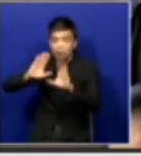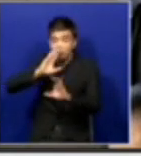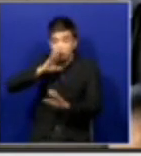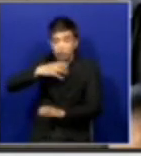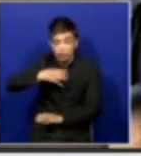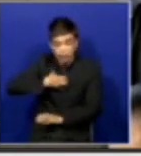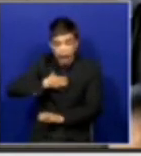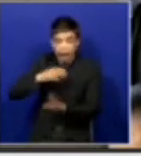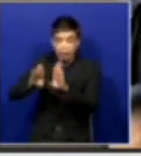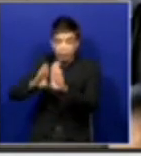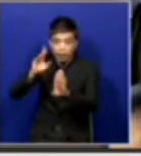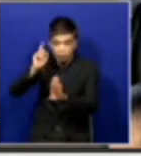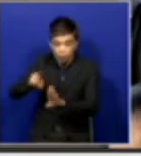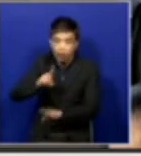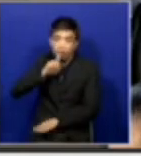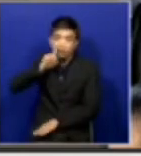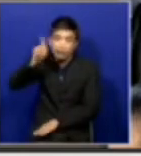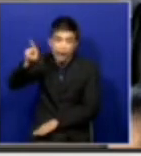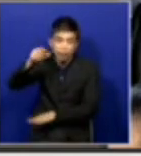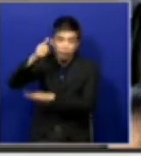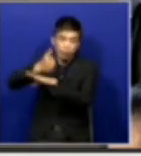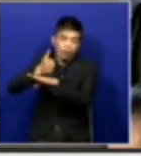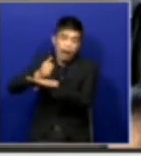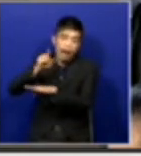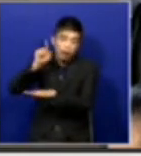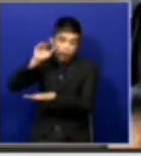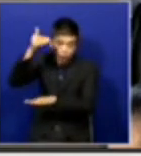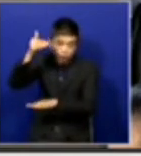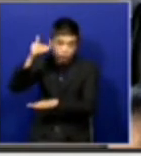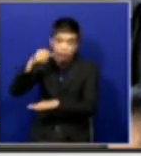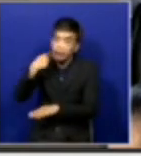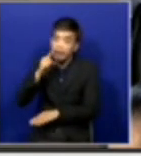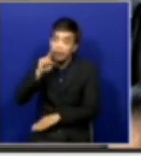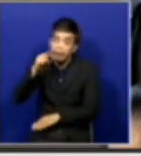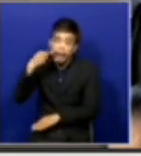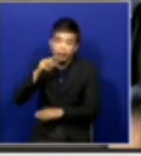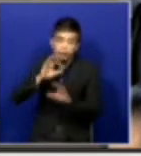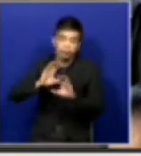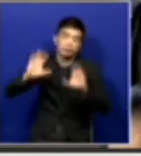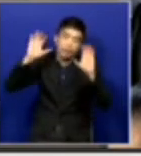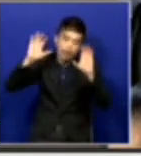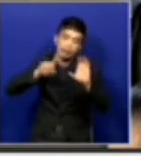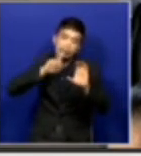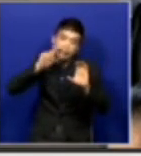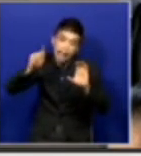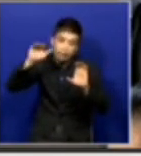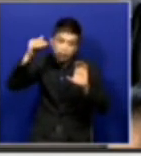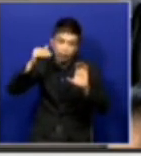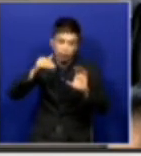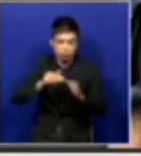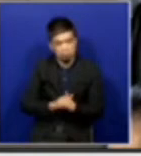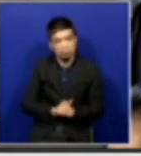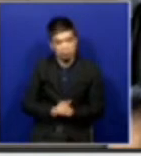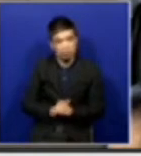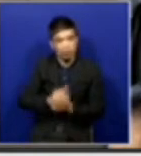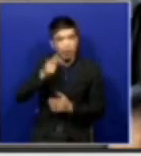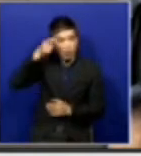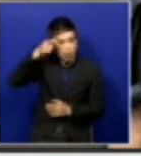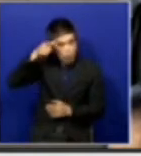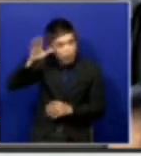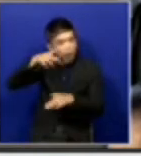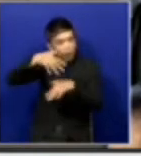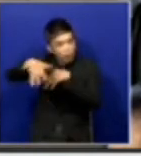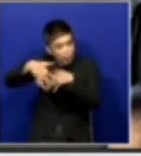ต้องถามต้นสังกัดถามใครฮะถามรัฐบาลเหรอโรงเรียนสังกัดท้องถิ่นต้องถามนายกอบจ